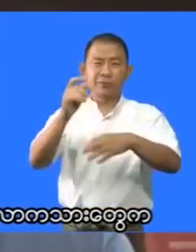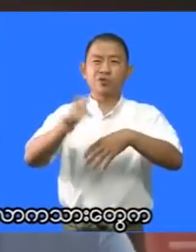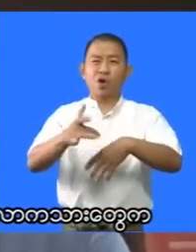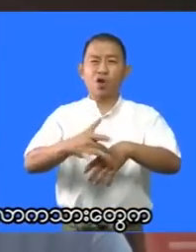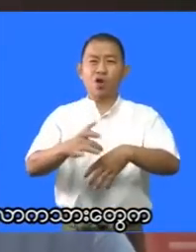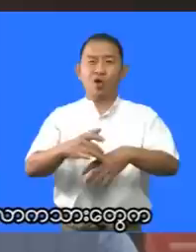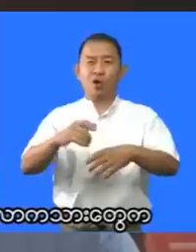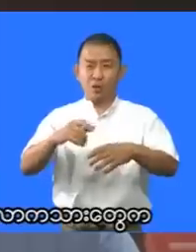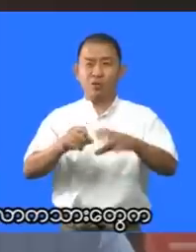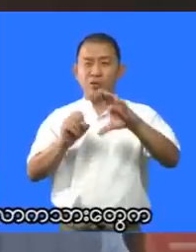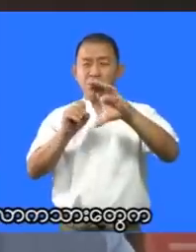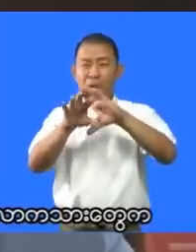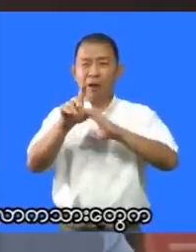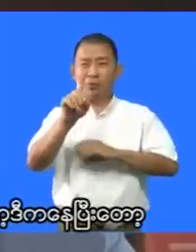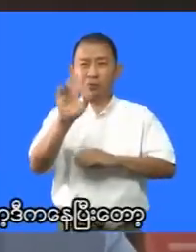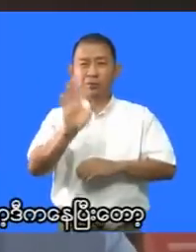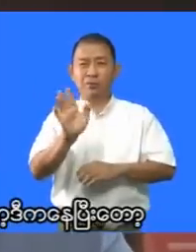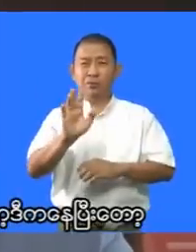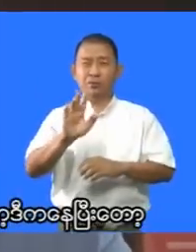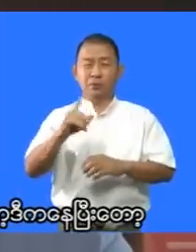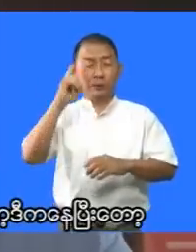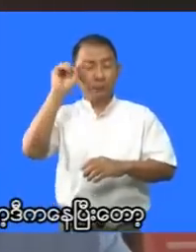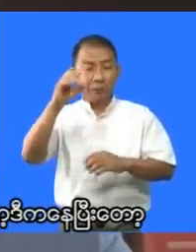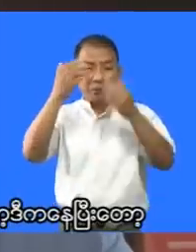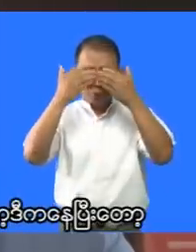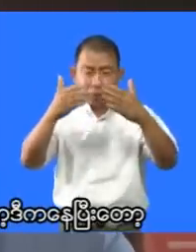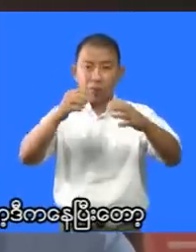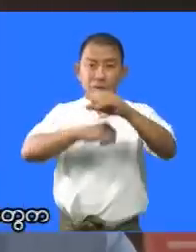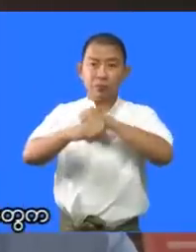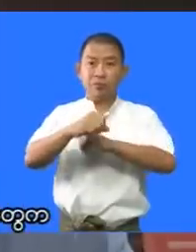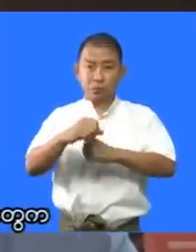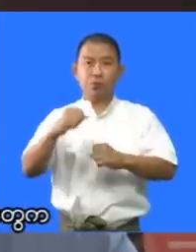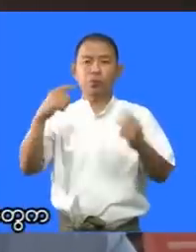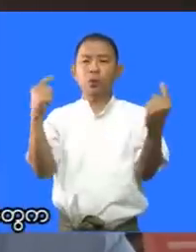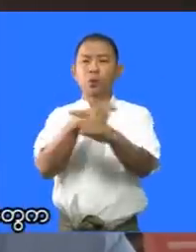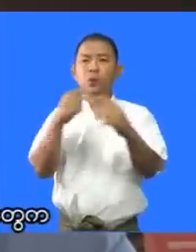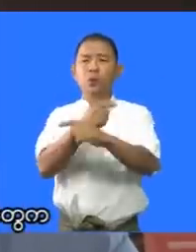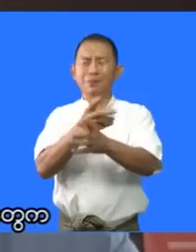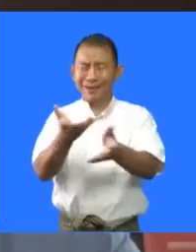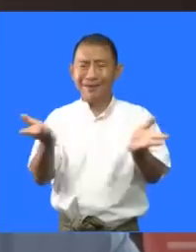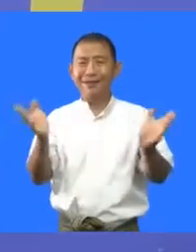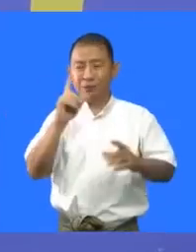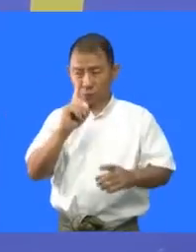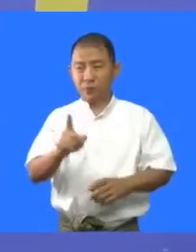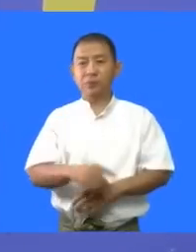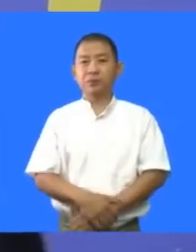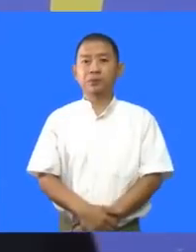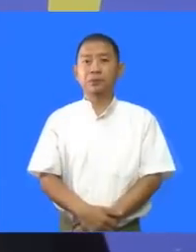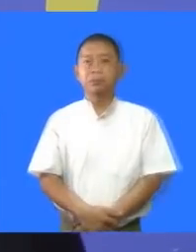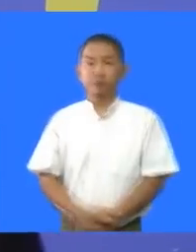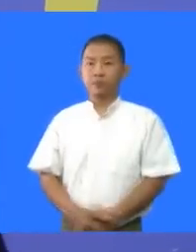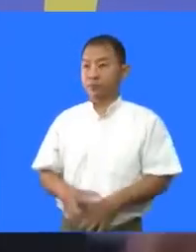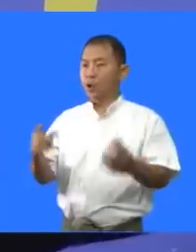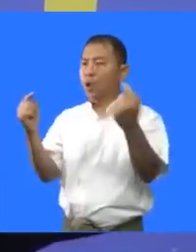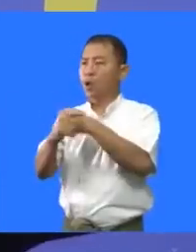ကပြည်သူတွေရောဟိုဒီအနုပညာလောကသားတွေကိုယ့်ကိုအပြစ်ရှိတယ်ကိုထင်ကြပါဘာလို့ဆိုဒီကနေပြီးတော့ entertainment နဲ့မကဘဲနဲ့ education ပေးတဲ့ခါကျရင်တလွဲတွေပေးနေတာတို့အ